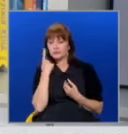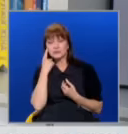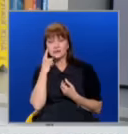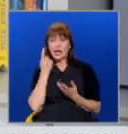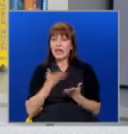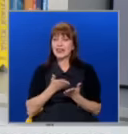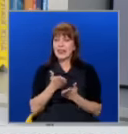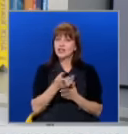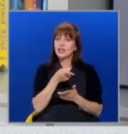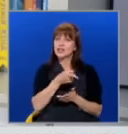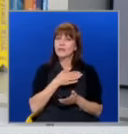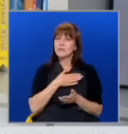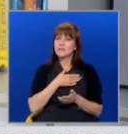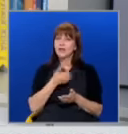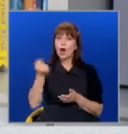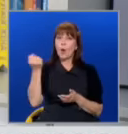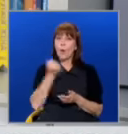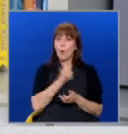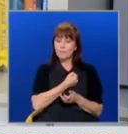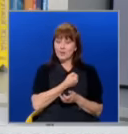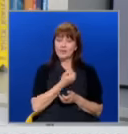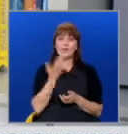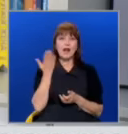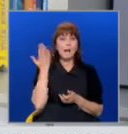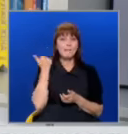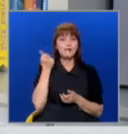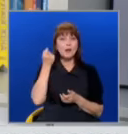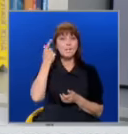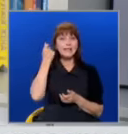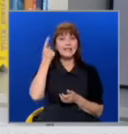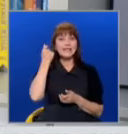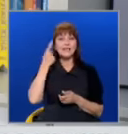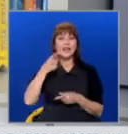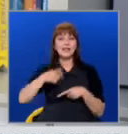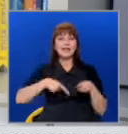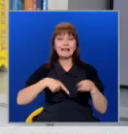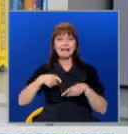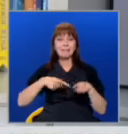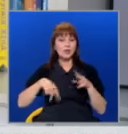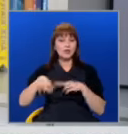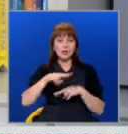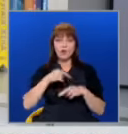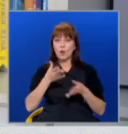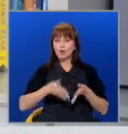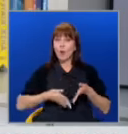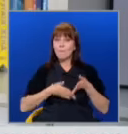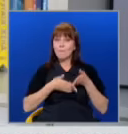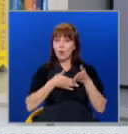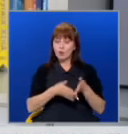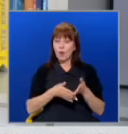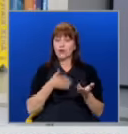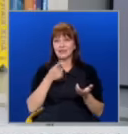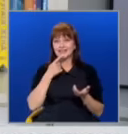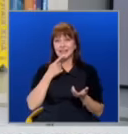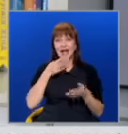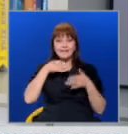на съдружник, бившият председател на Транспортната комисия Георги Василев, който спомогна за тайната приватизация на тези